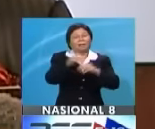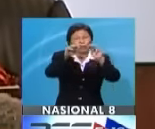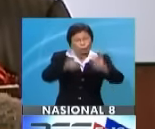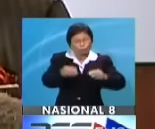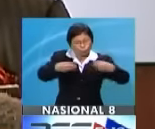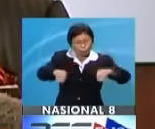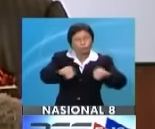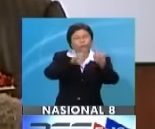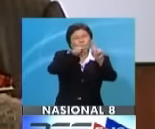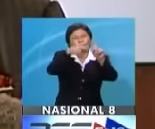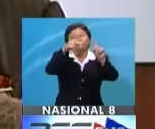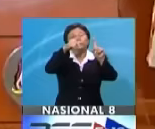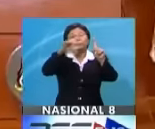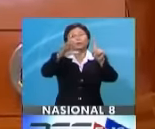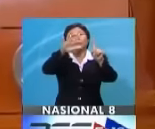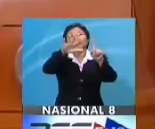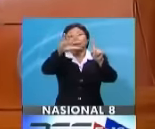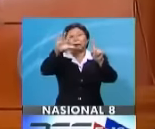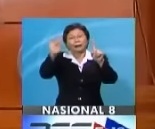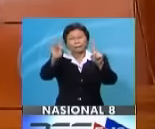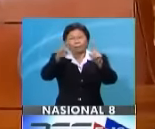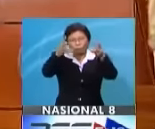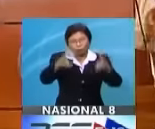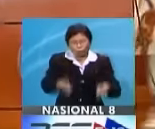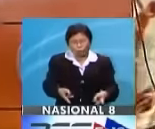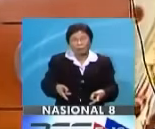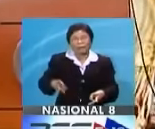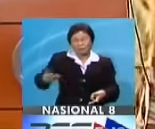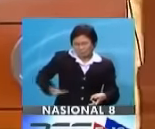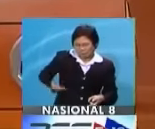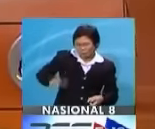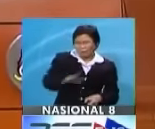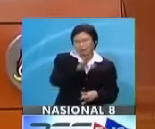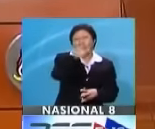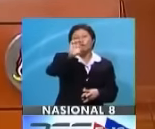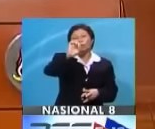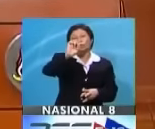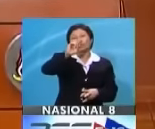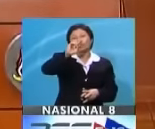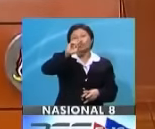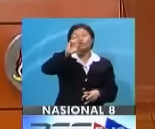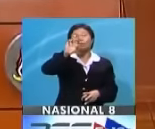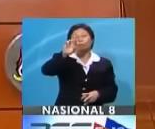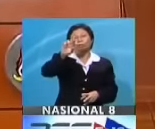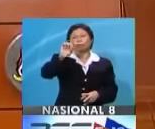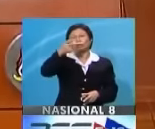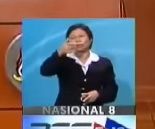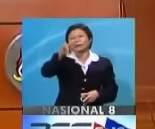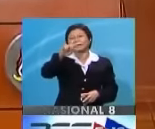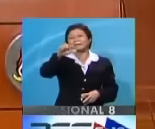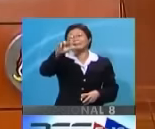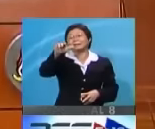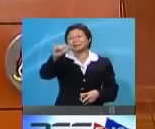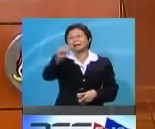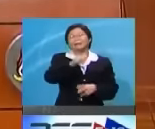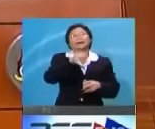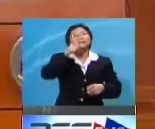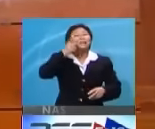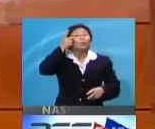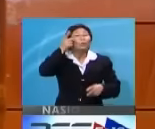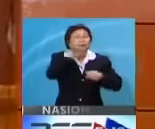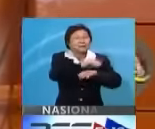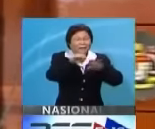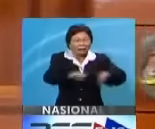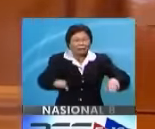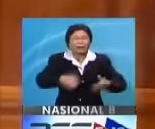Seramai 1,158 warga Bangladesh dan etnik Rohingya dari Myanmar termasuk sejumlah besar wanita dan kanak-kanak mendarat dengan bot